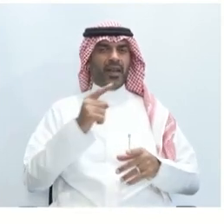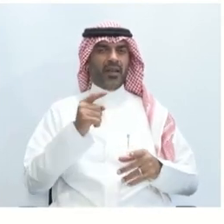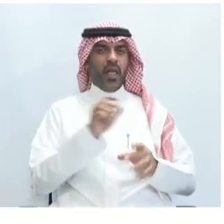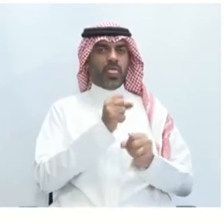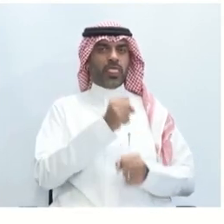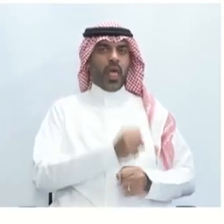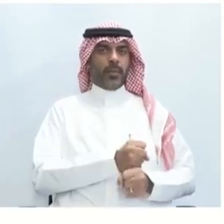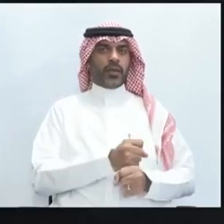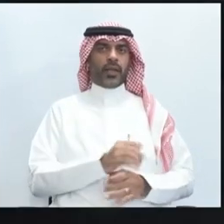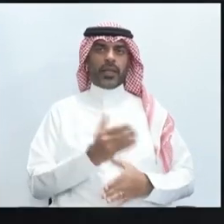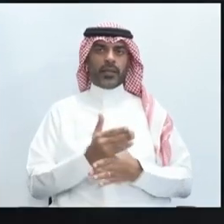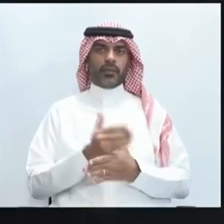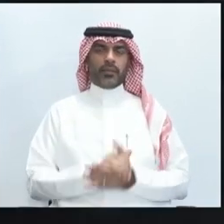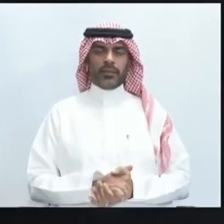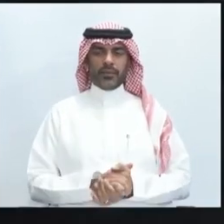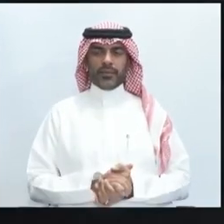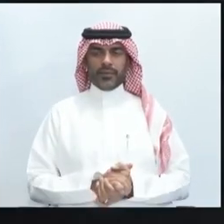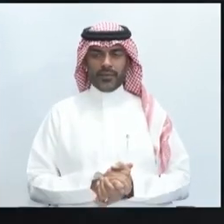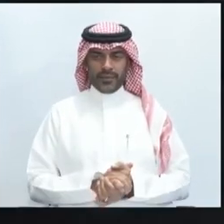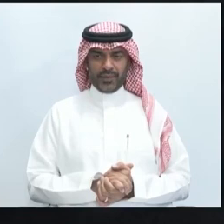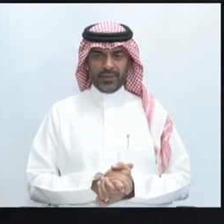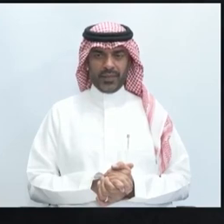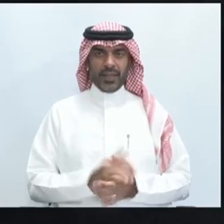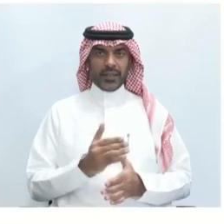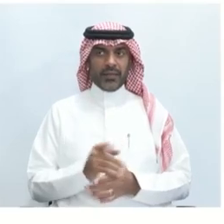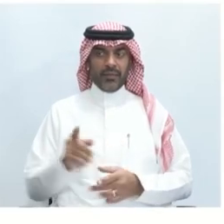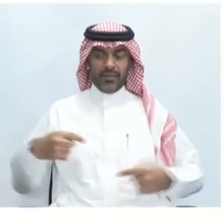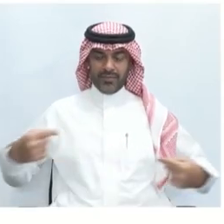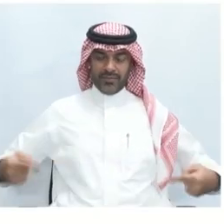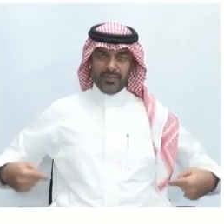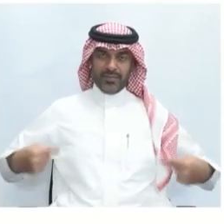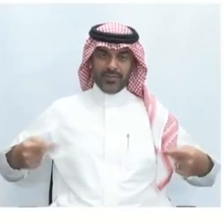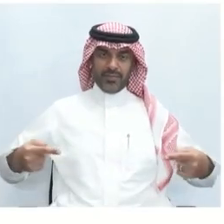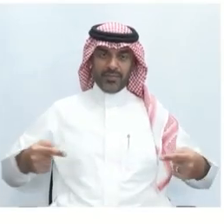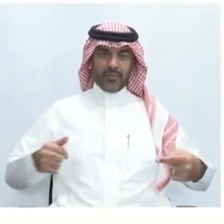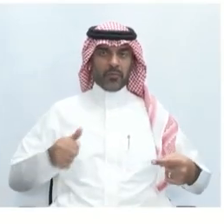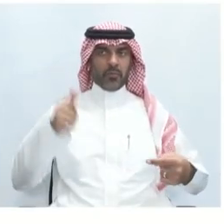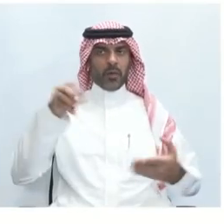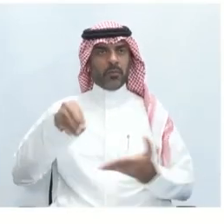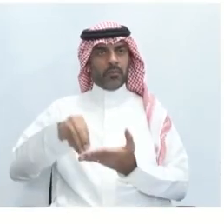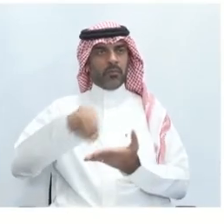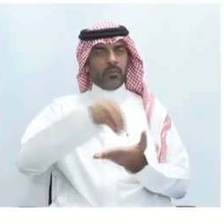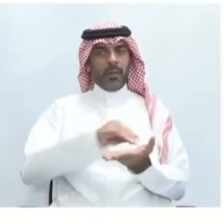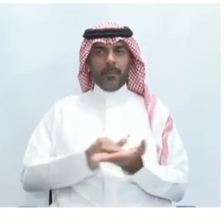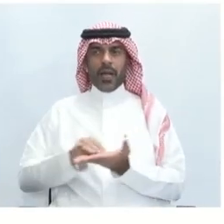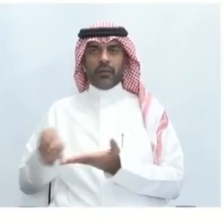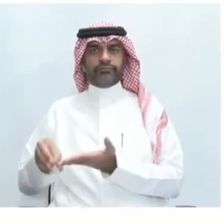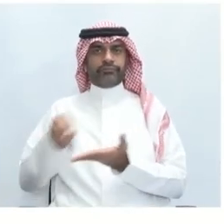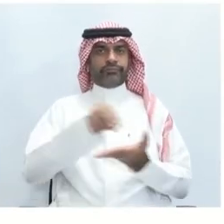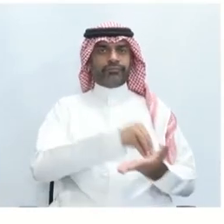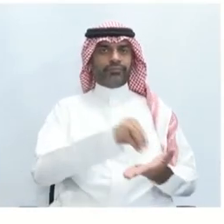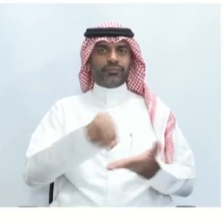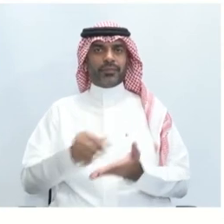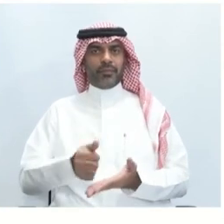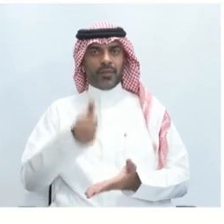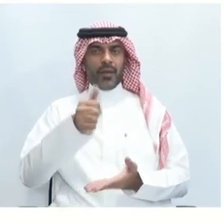الثابته احسنتم لان الريبوتات ذات العجلات يمكنها ان تنتقل من موقع الى موقع بينما